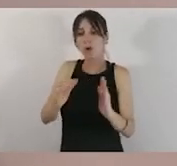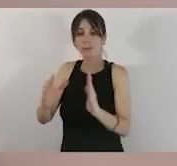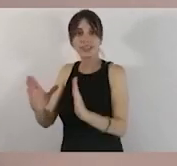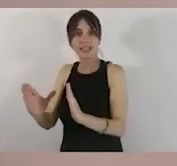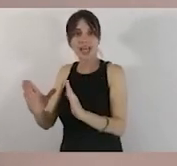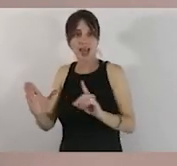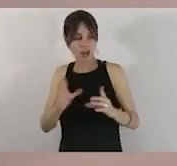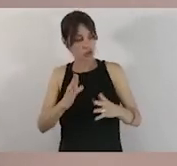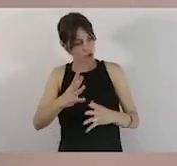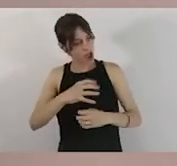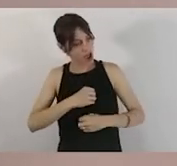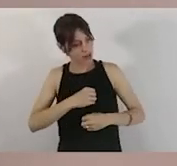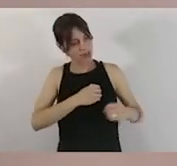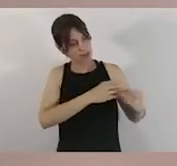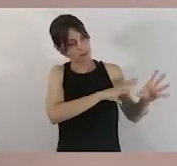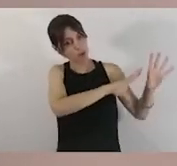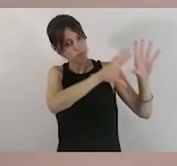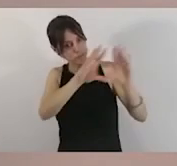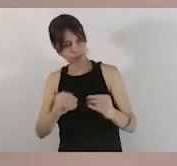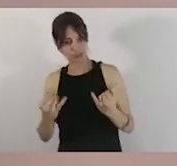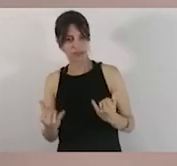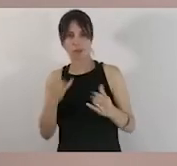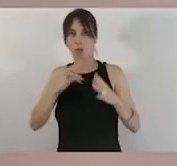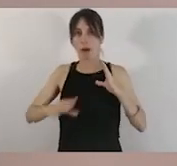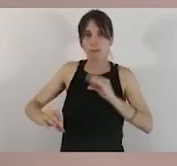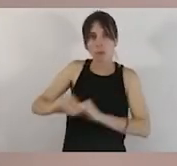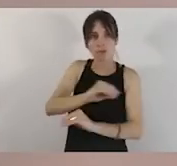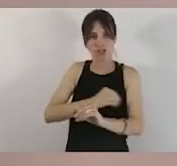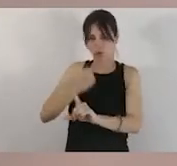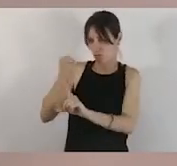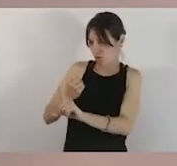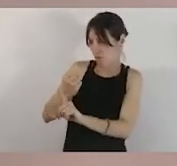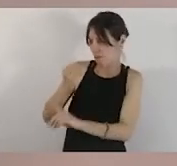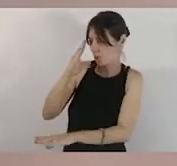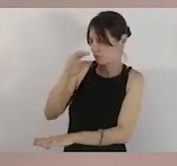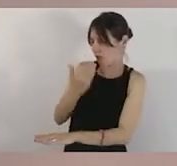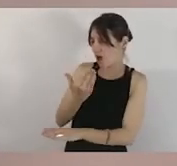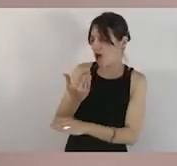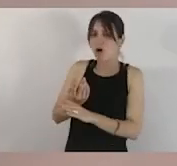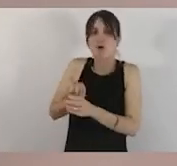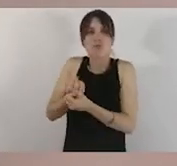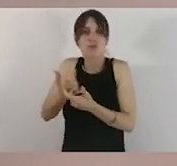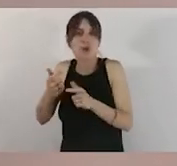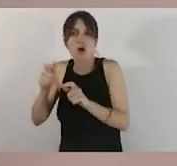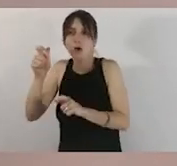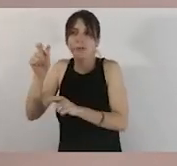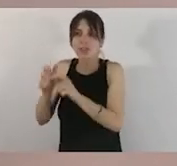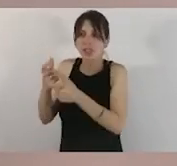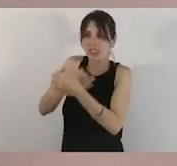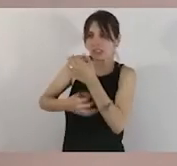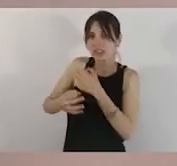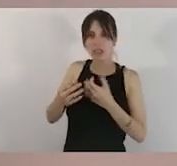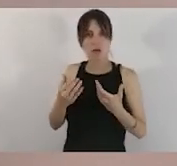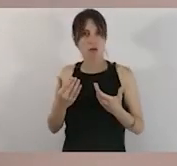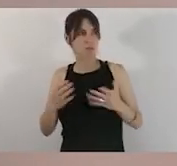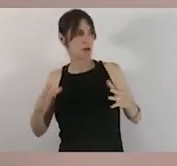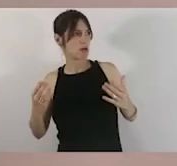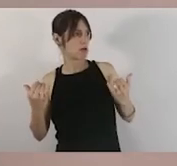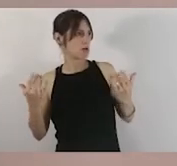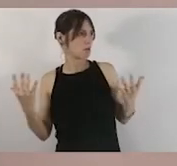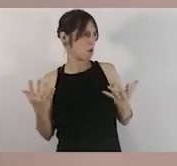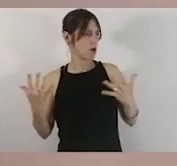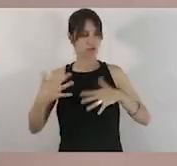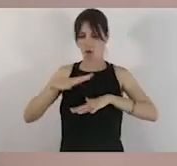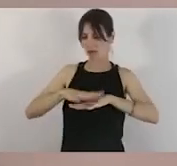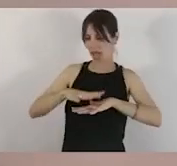fois d'une population, certes pour certains, dirais petite population marginale, un petit quartier, c'est un grand quartier de Marseille qui fait